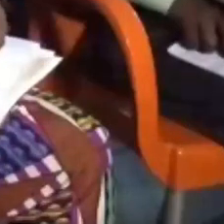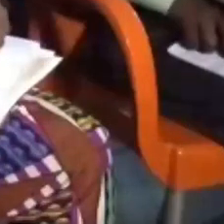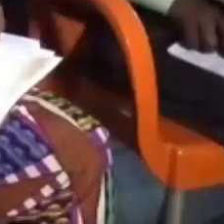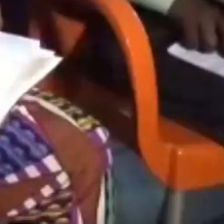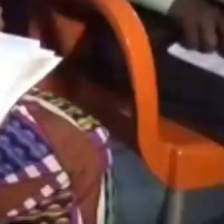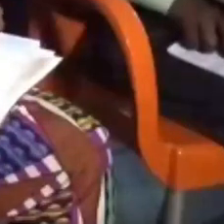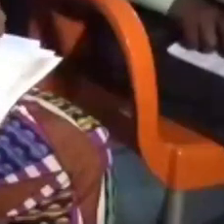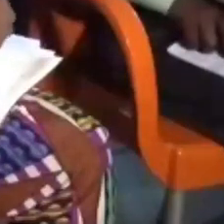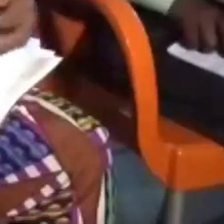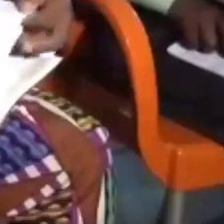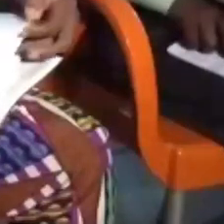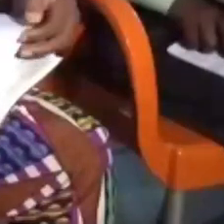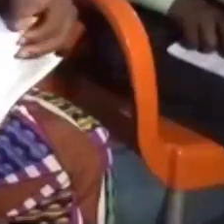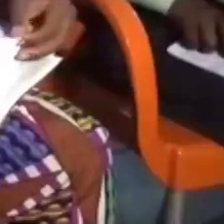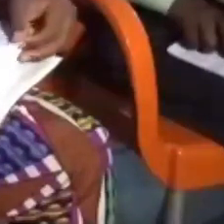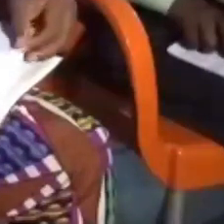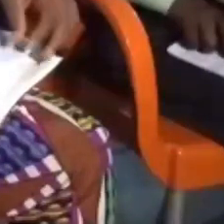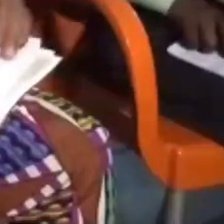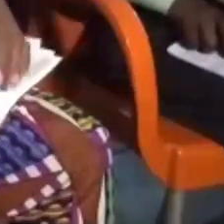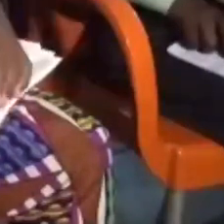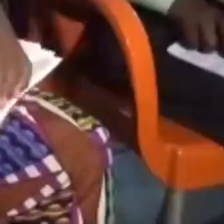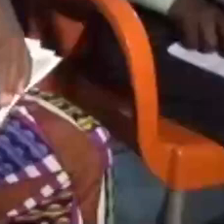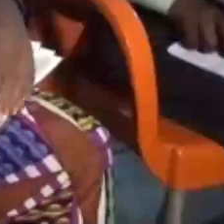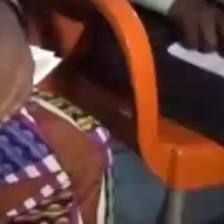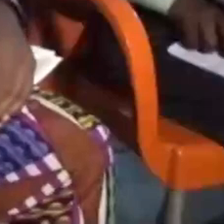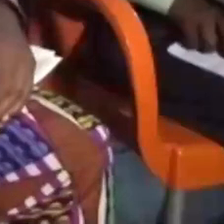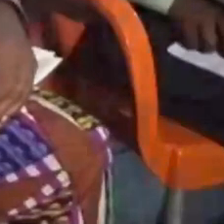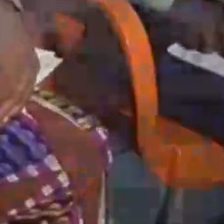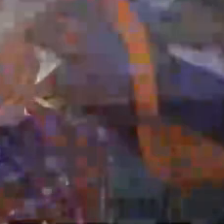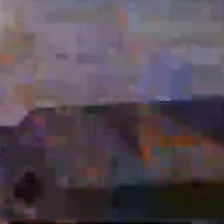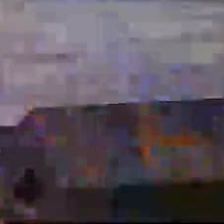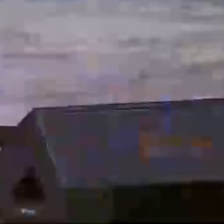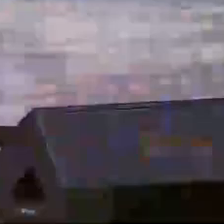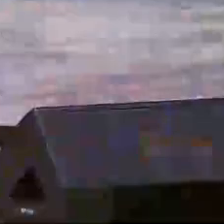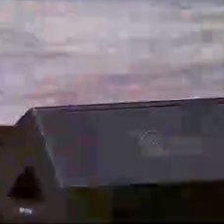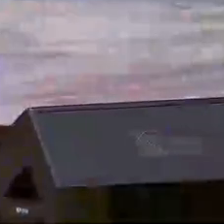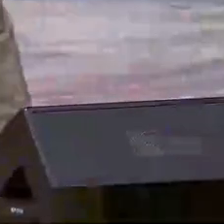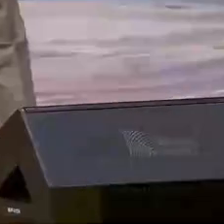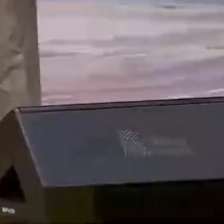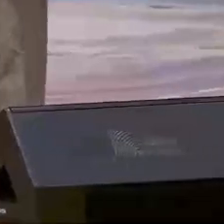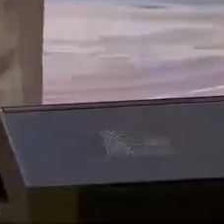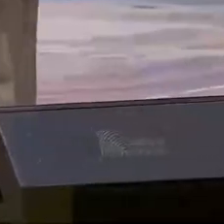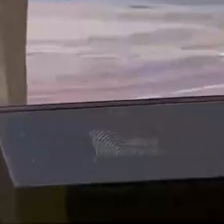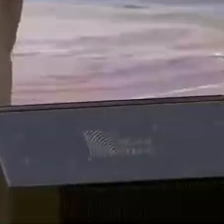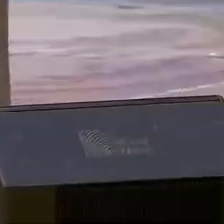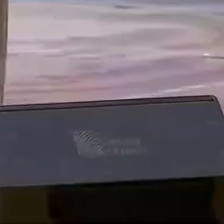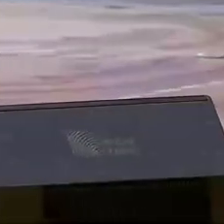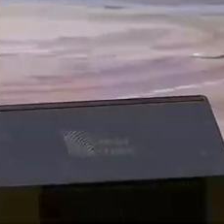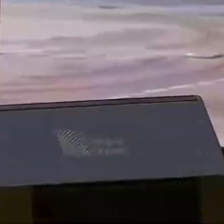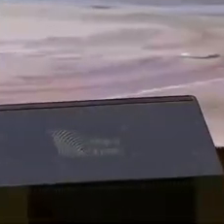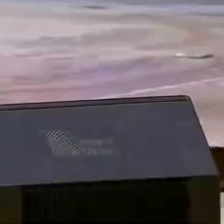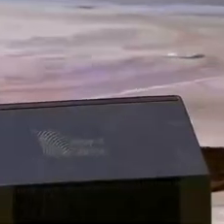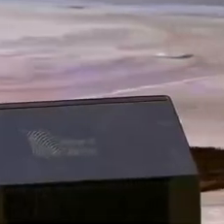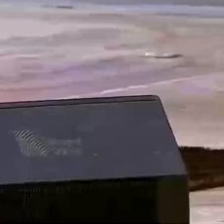dans notre monde avec l'évangile. Que cette bonne nouvelle du royaume soit prêchée. Et